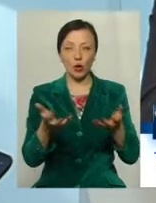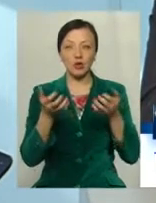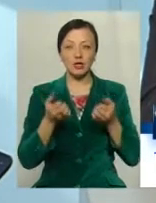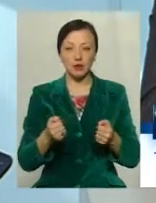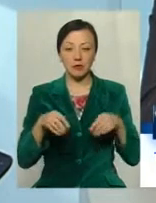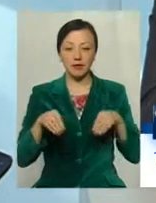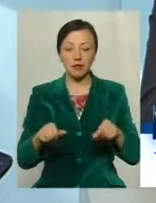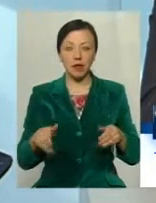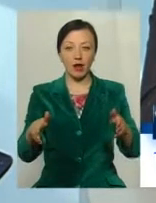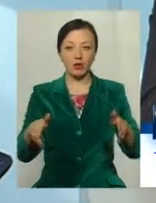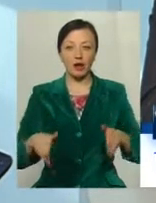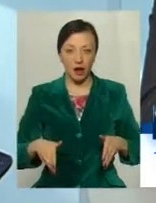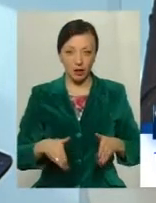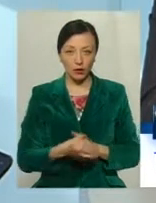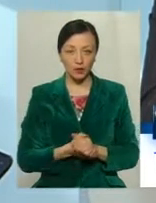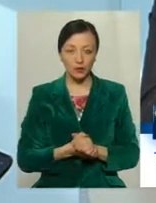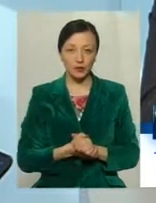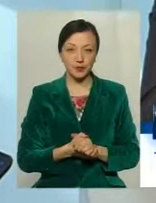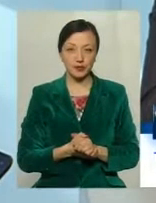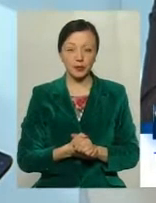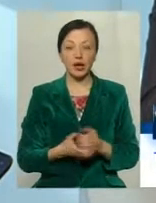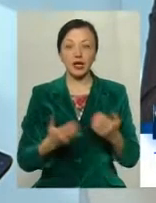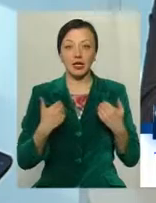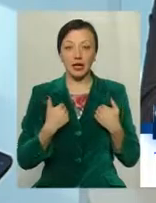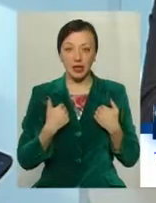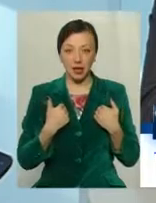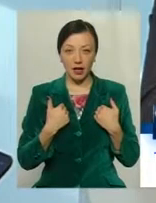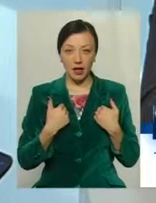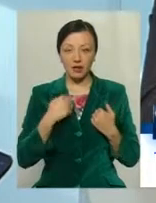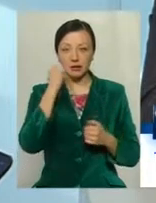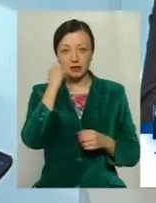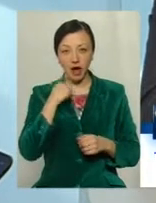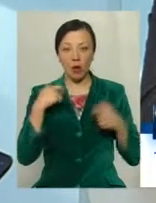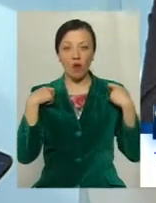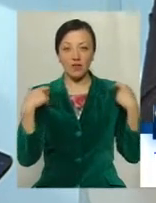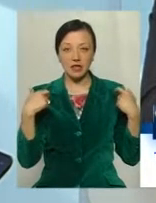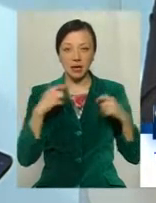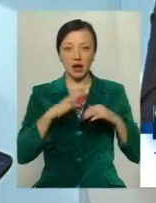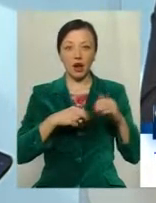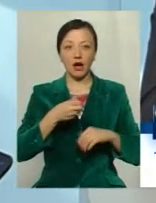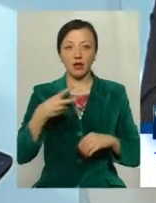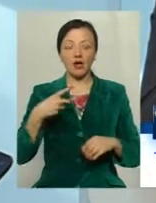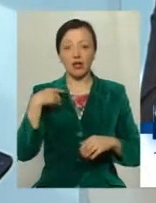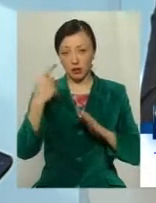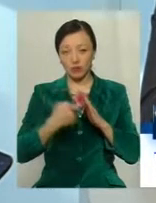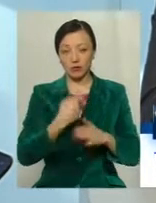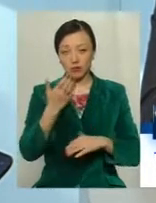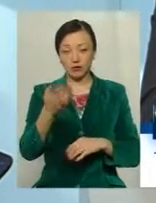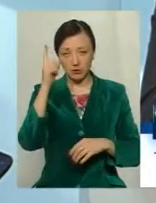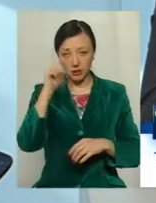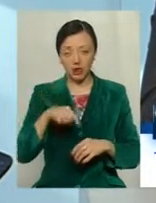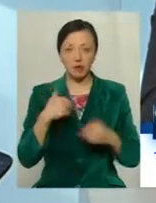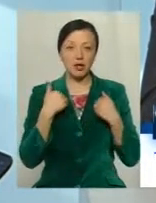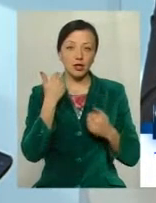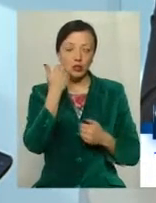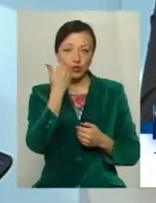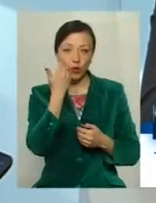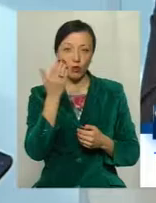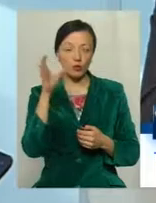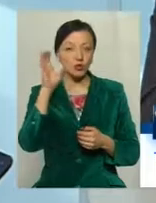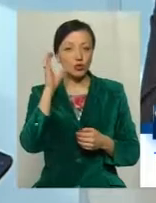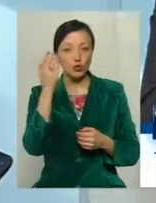депутати, щоб хлопець, який відвоював за Україну на протязі 3 місяців, не бігаючи по всім